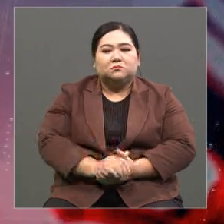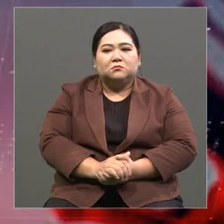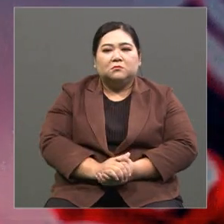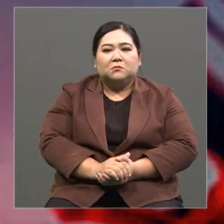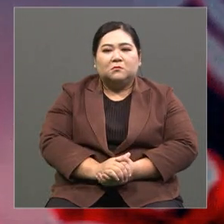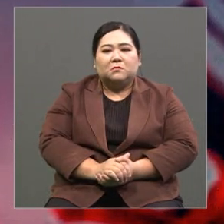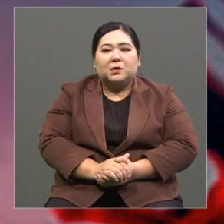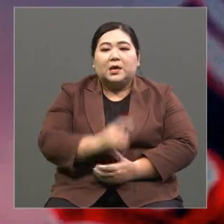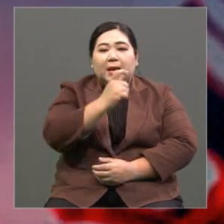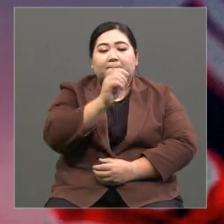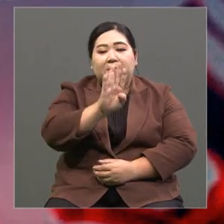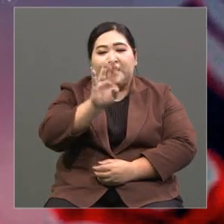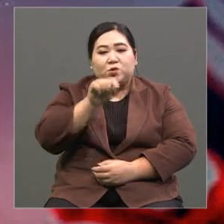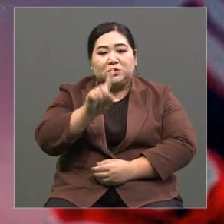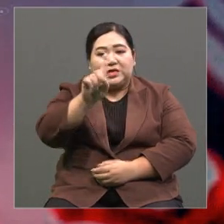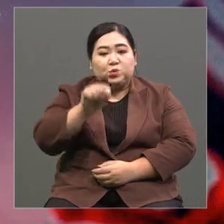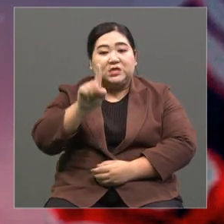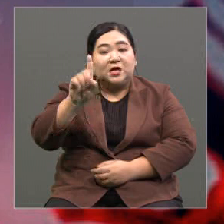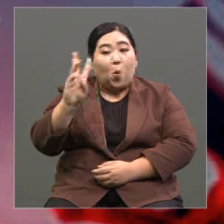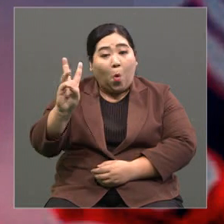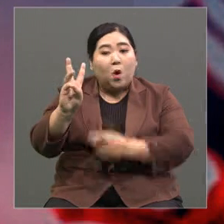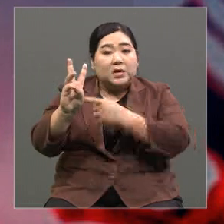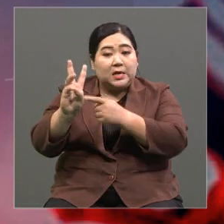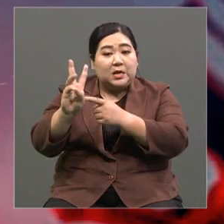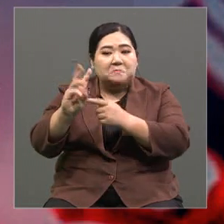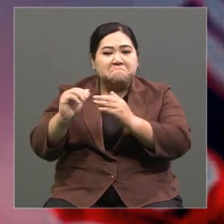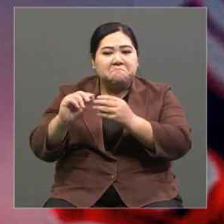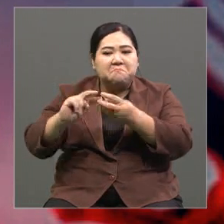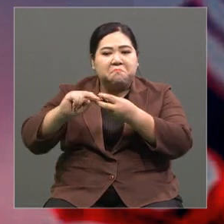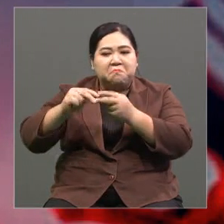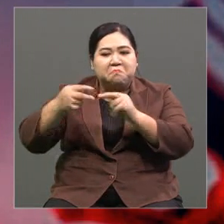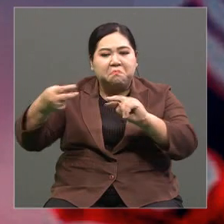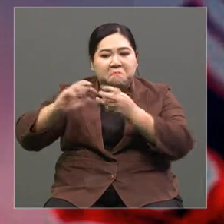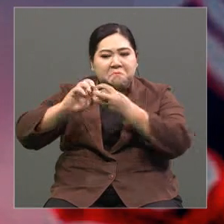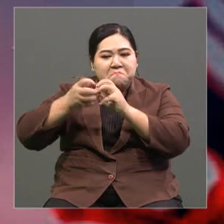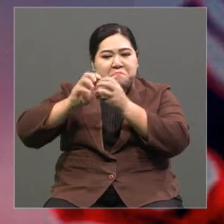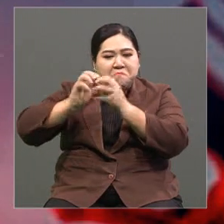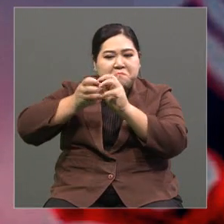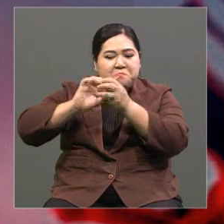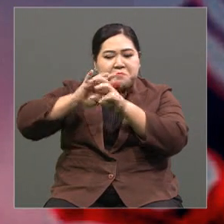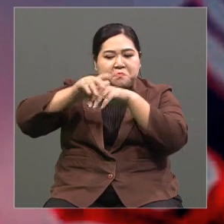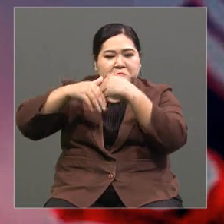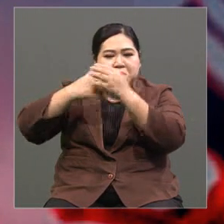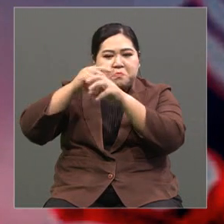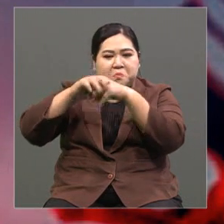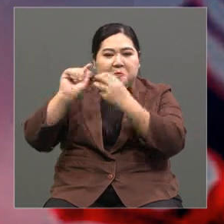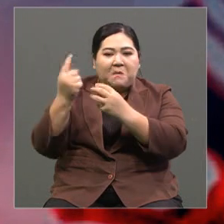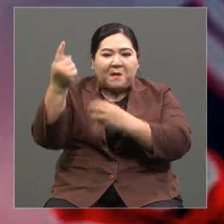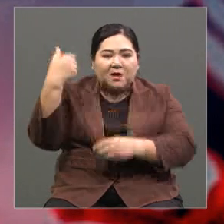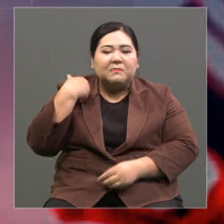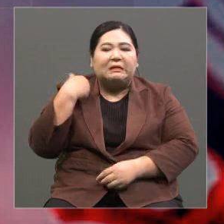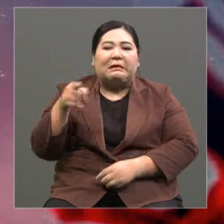กันxbb.1.16ก็ยังคงมีการพัฒนาต่อไปตามธรรมชาติของไวรัสและก็พบว่า